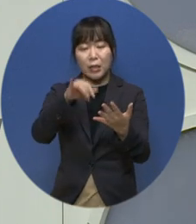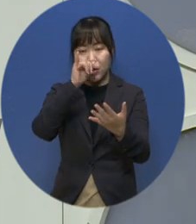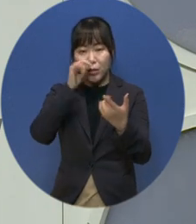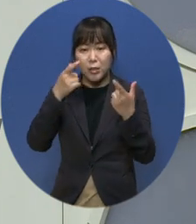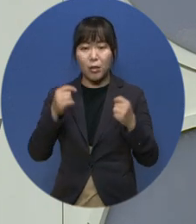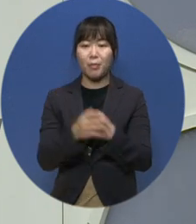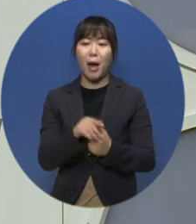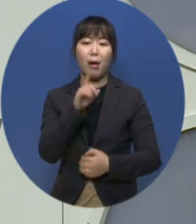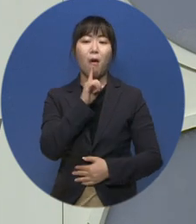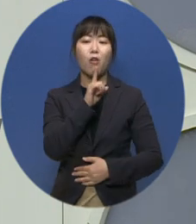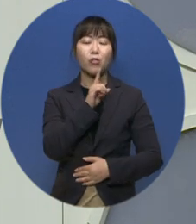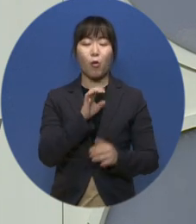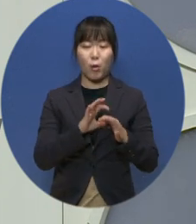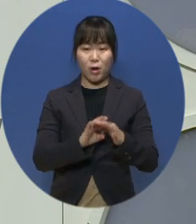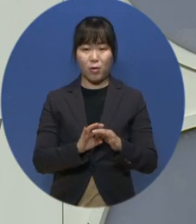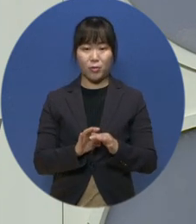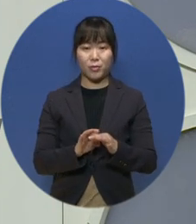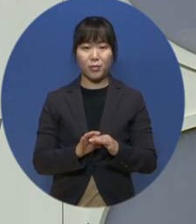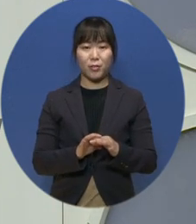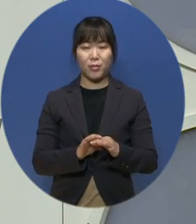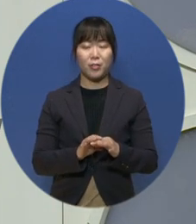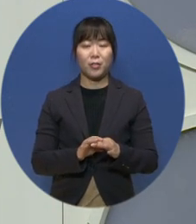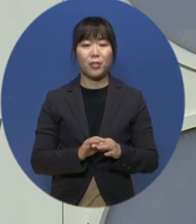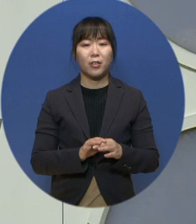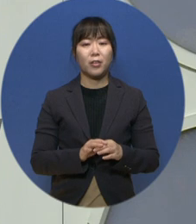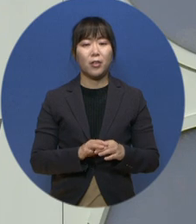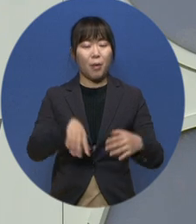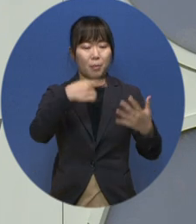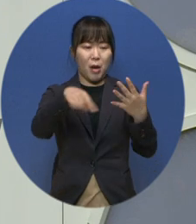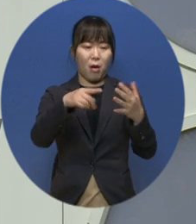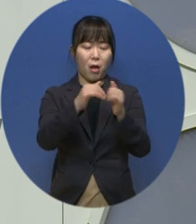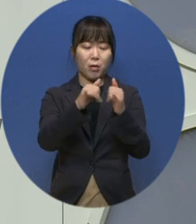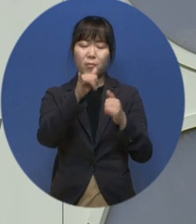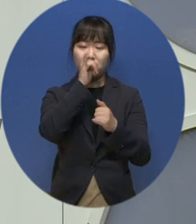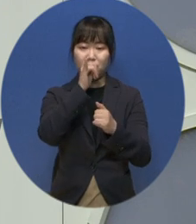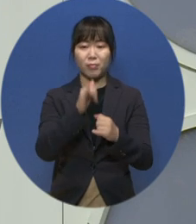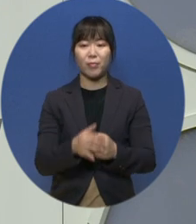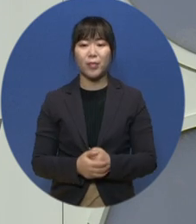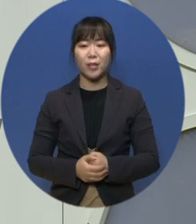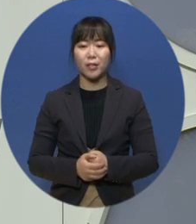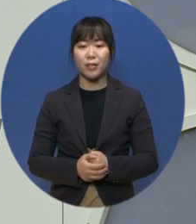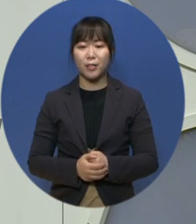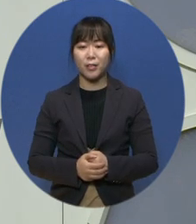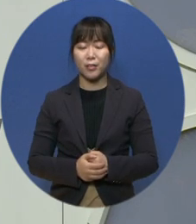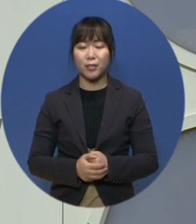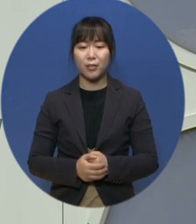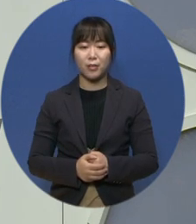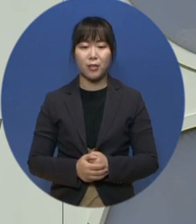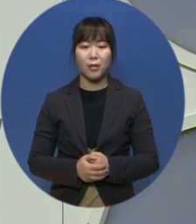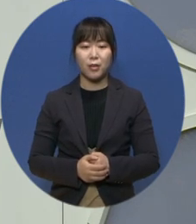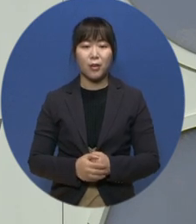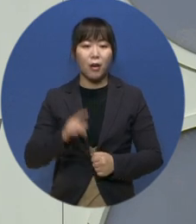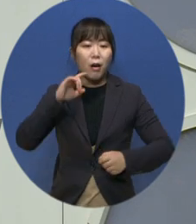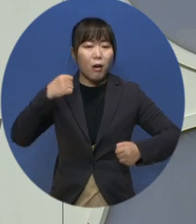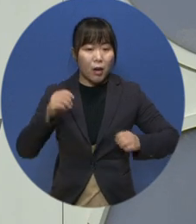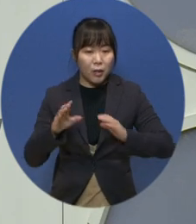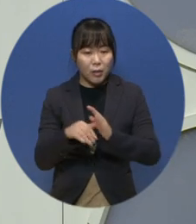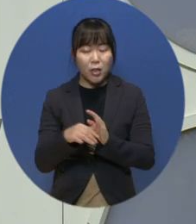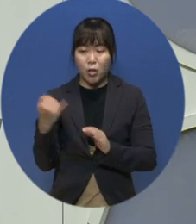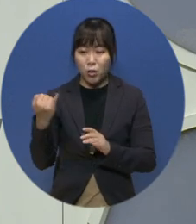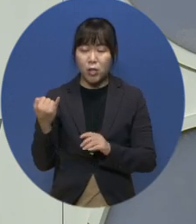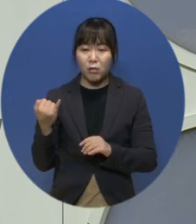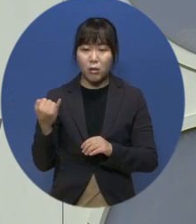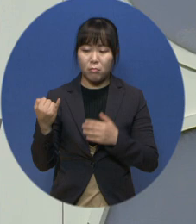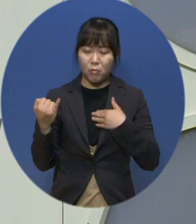코치가 그래서 언어에 대한 거 거기를 이제 코치하는 사람이 있었는데 작품을 하는데 그 여자분이었는데